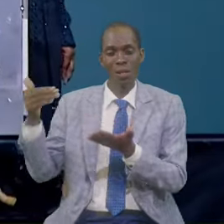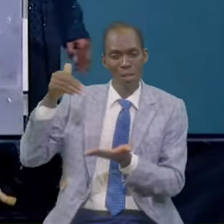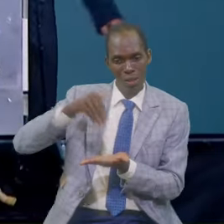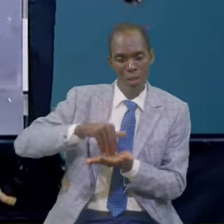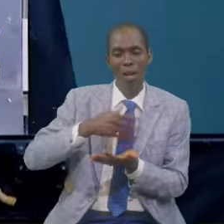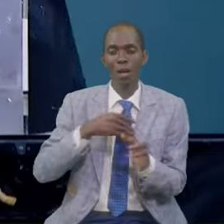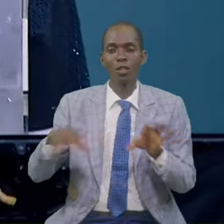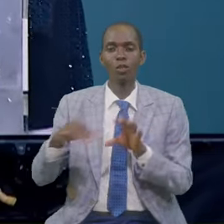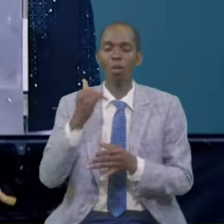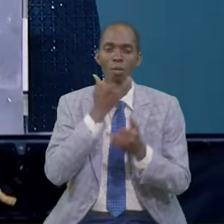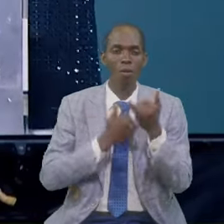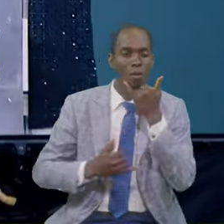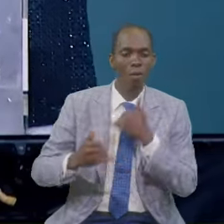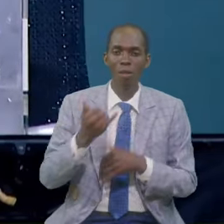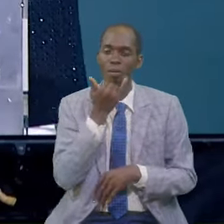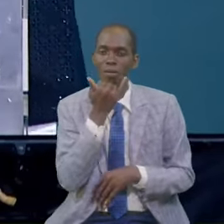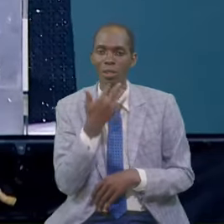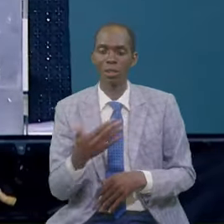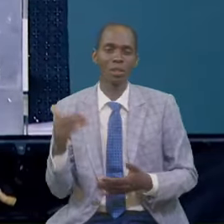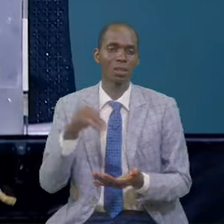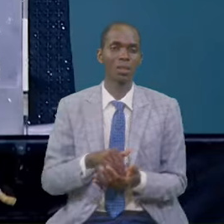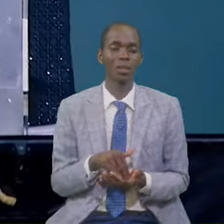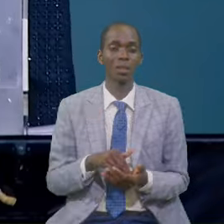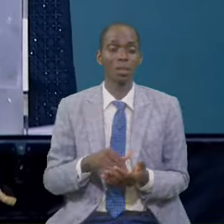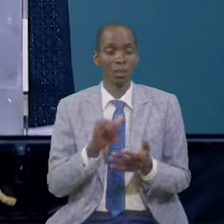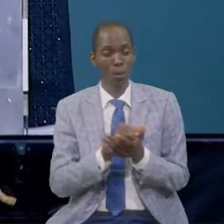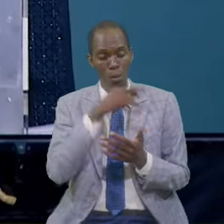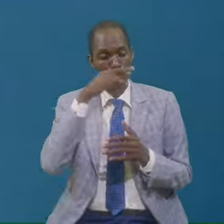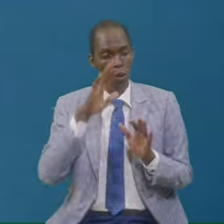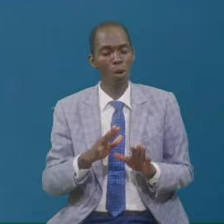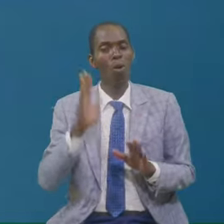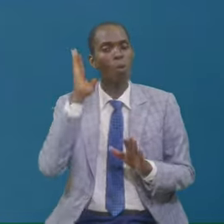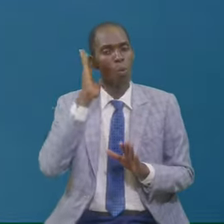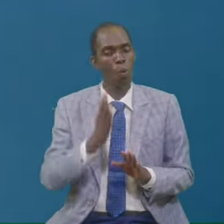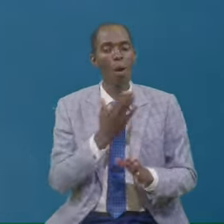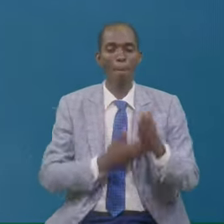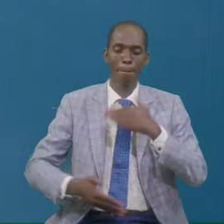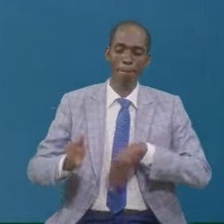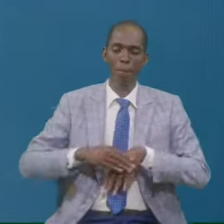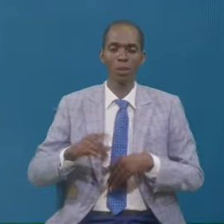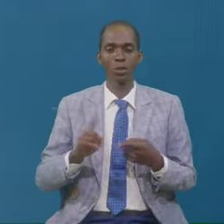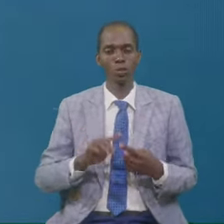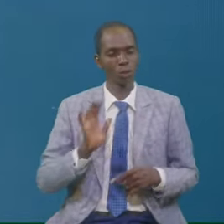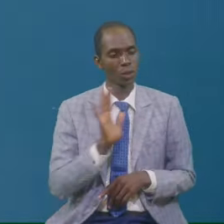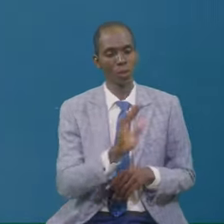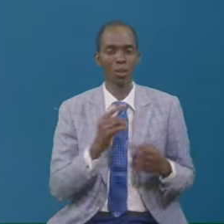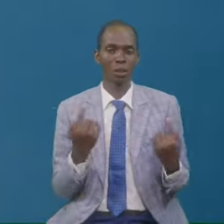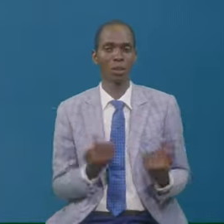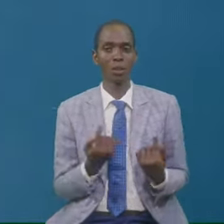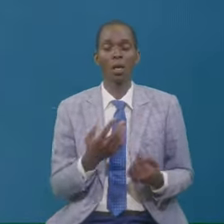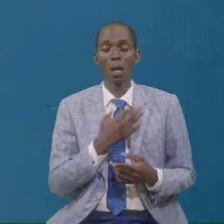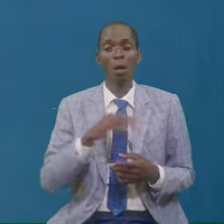మరలా అదే పని చేస్తాడు. He will sin again, మరలా పాపం చేస్తాడు. He'll be condemned again,